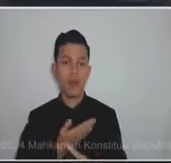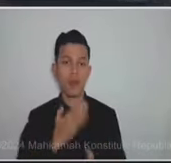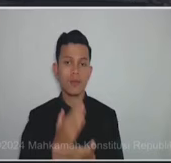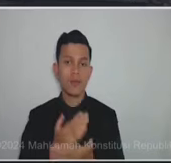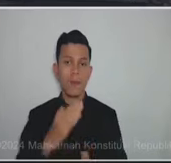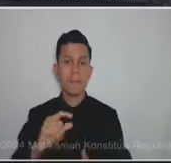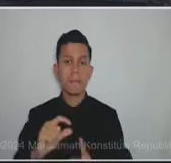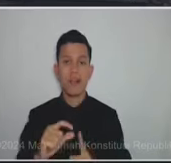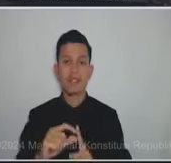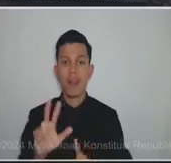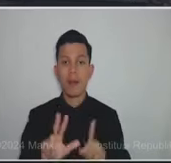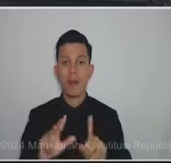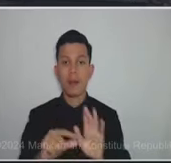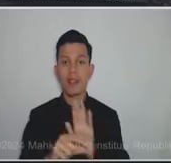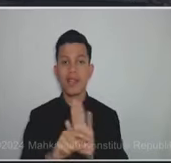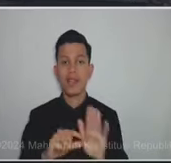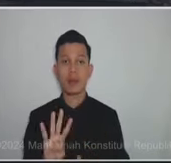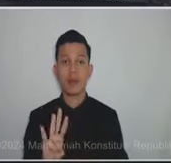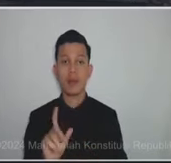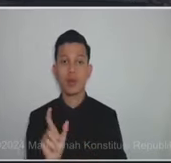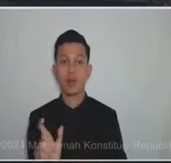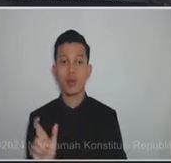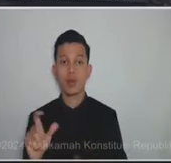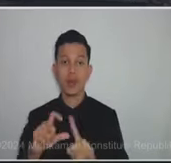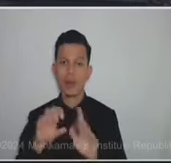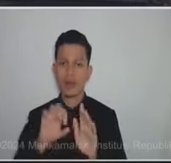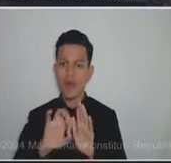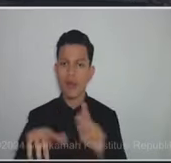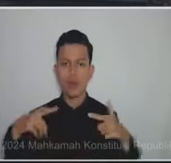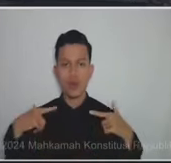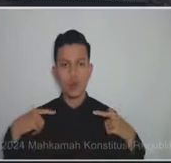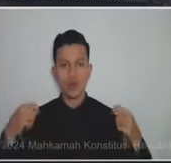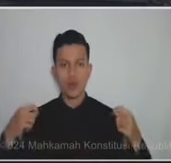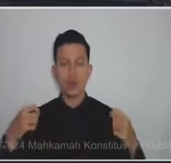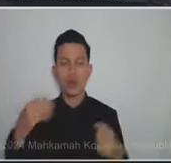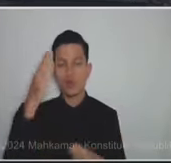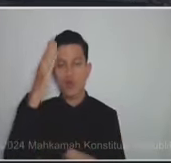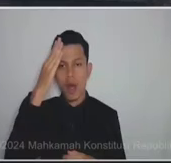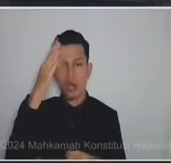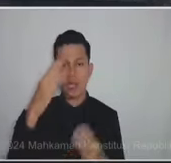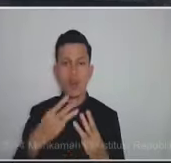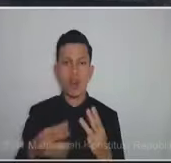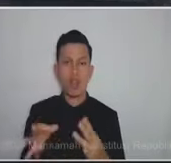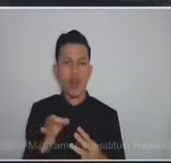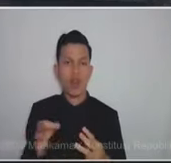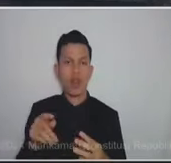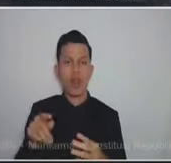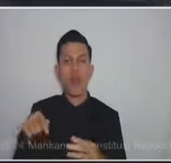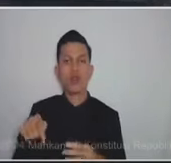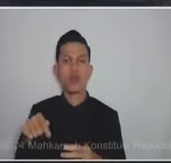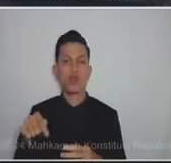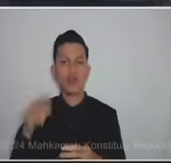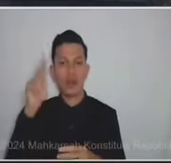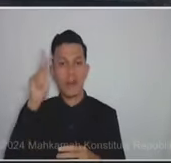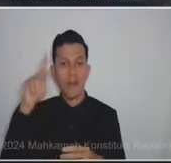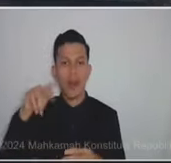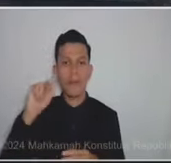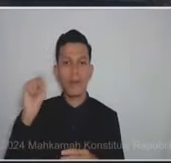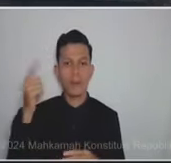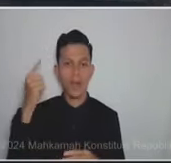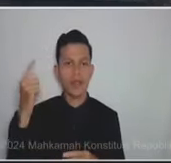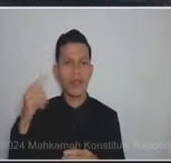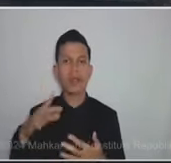4 UUD NRI 1945 menyatakan gubernur bupati walikota masing-masing sebagai kepala pemerintah daerah provinsi kabupaten dan kota dipilih secara